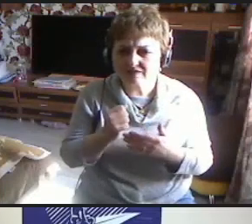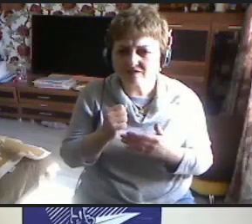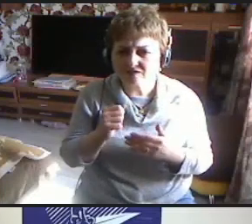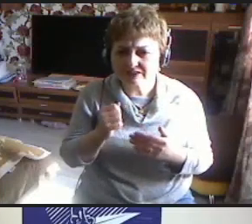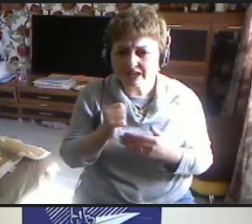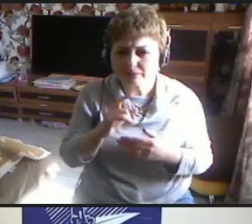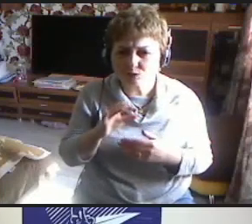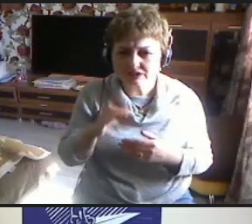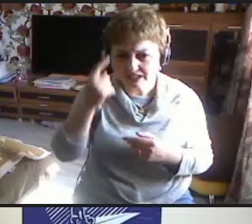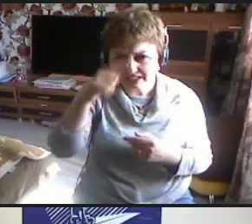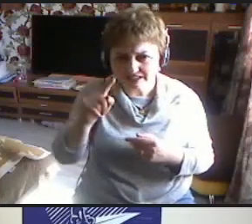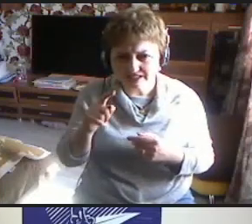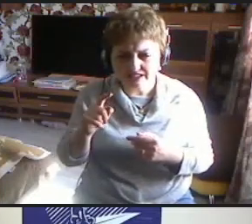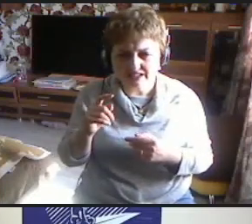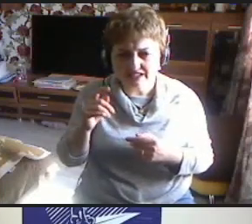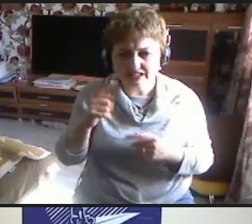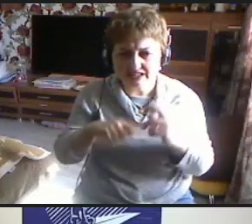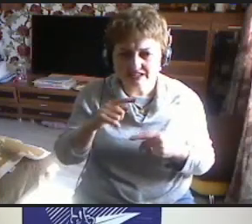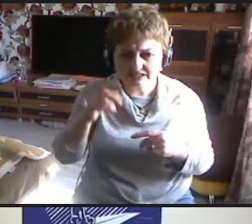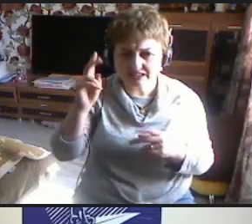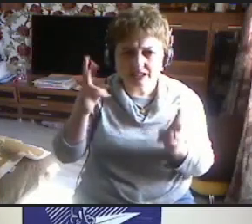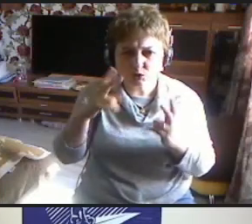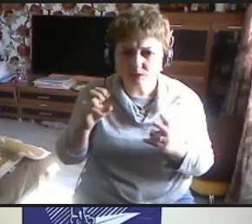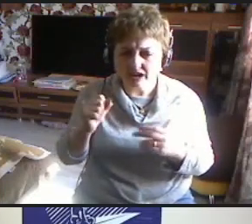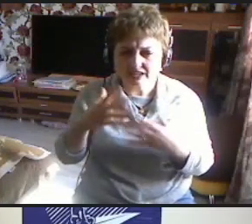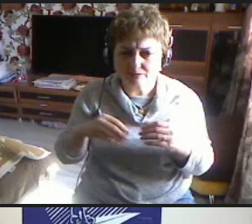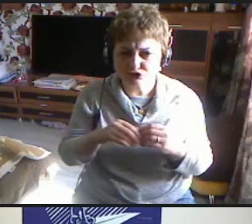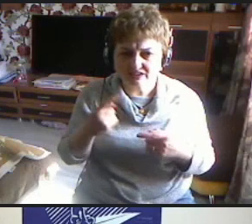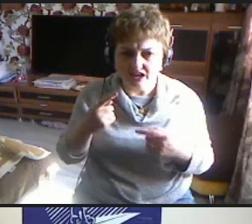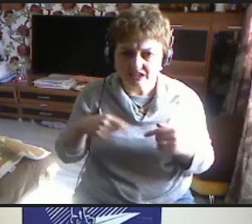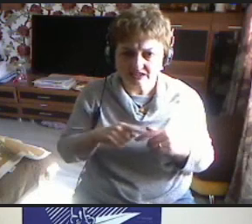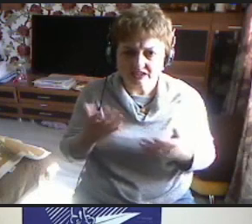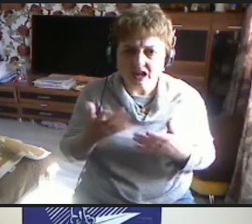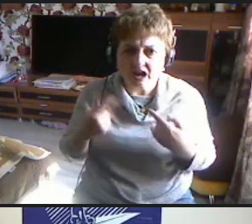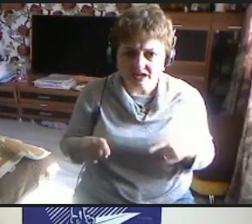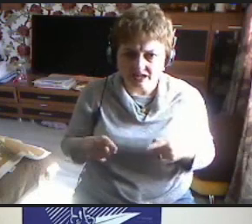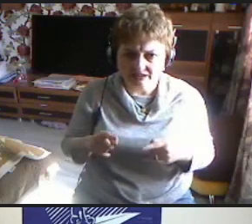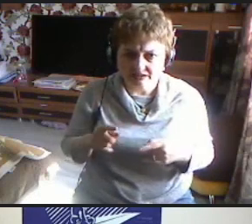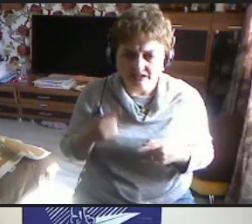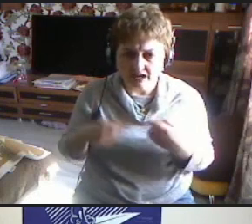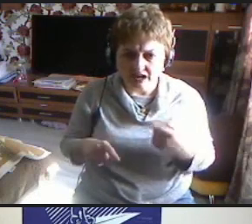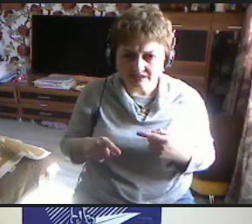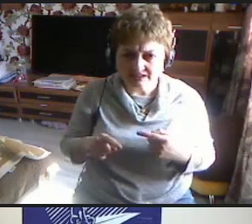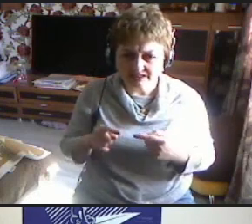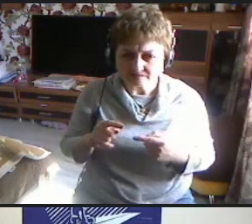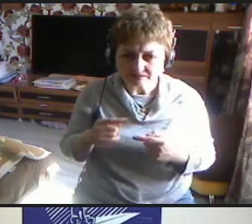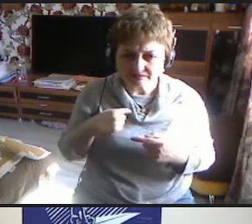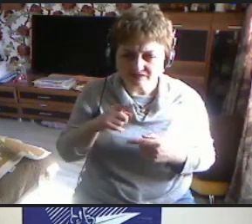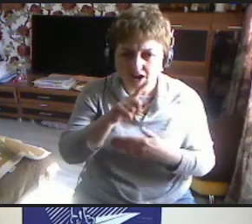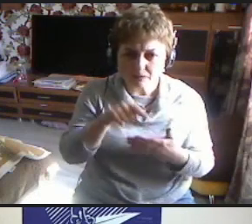родительский клуб, а не общественная организация. Ну и какая разница? Разница только в, я не знаю, вопросах